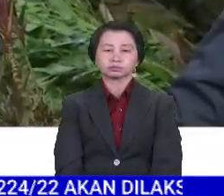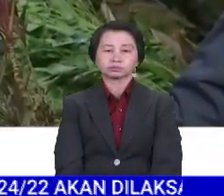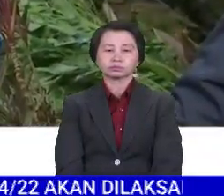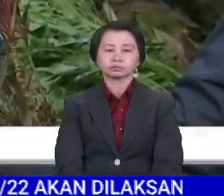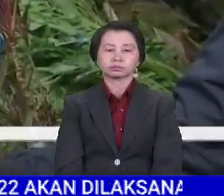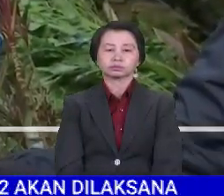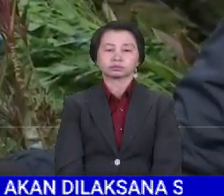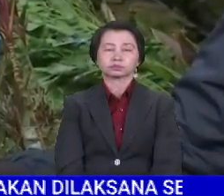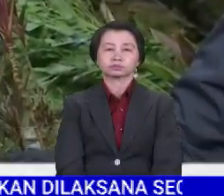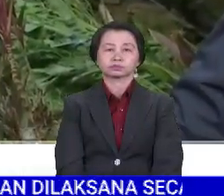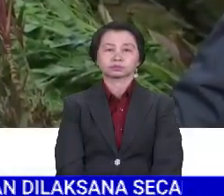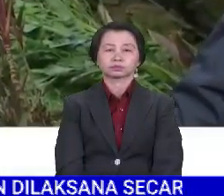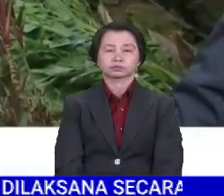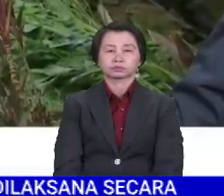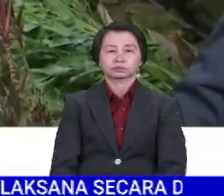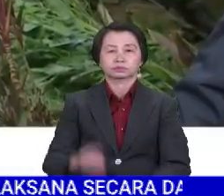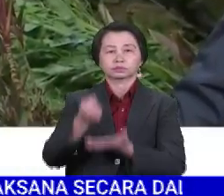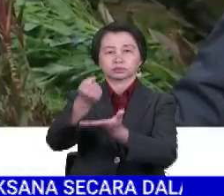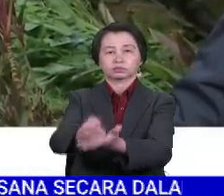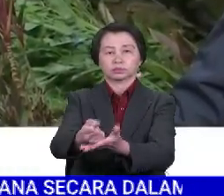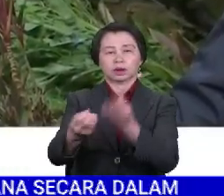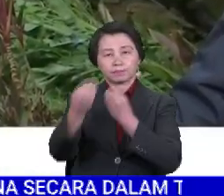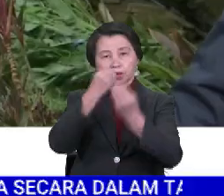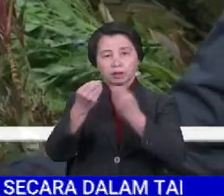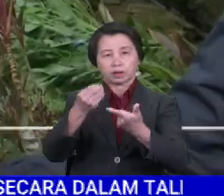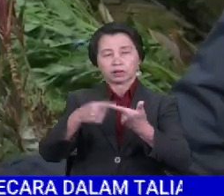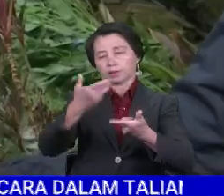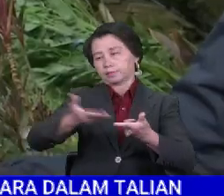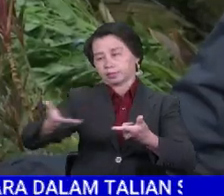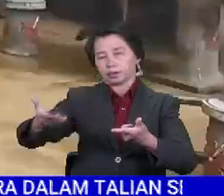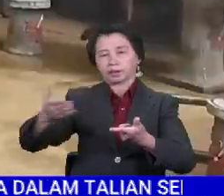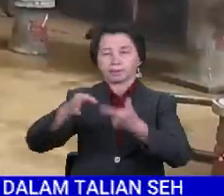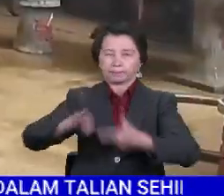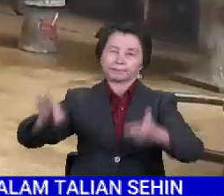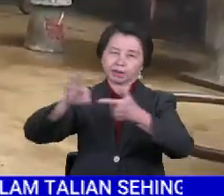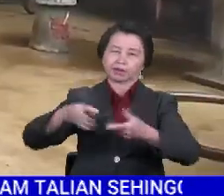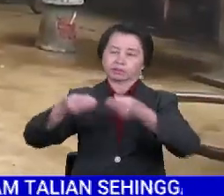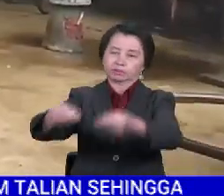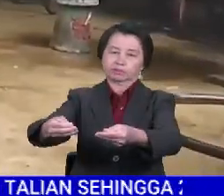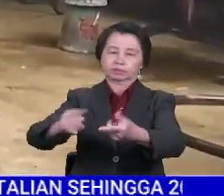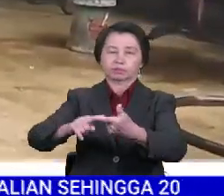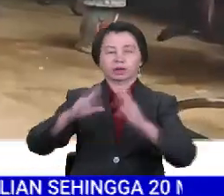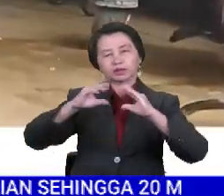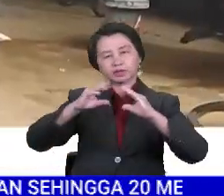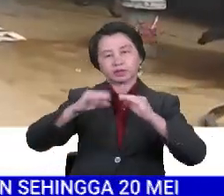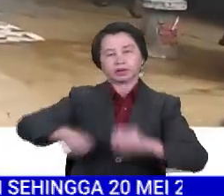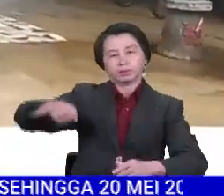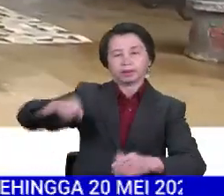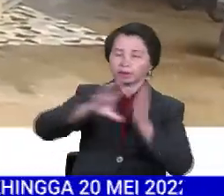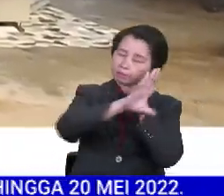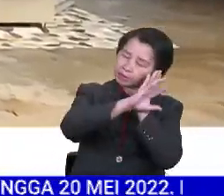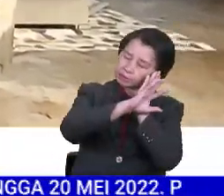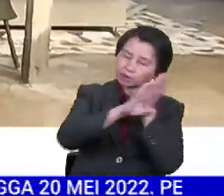Penyediaan kit makanan dan juga barang-barang keperluan lah, seperti tilam, bantal dan sebagainya